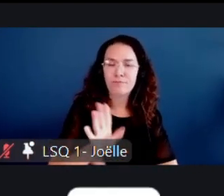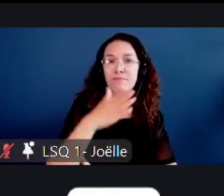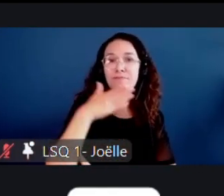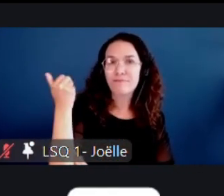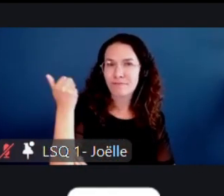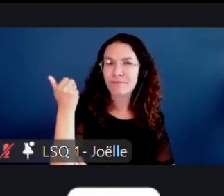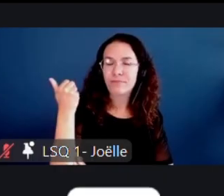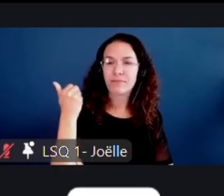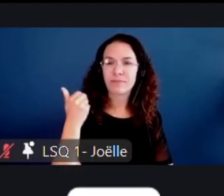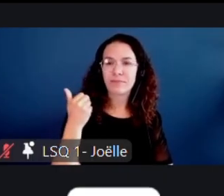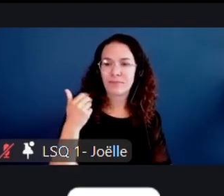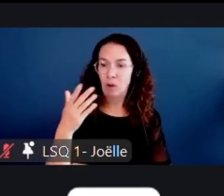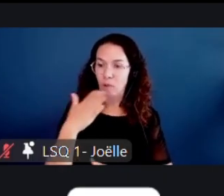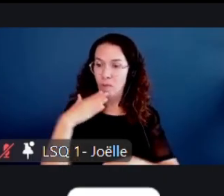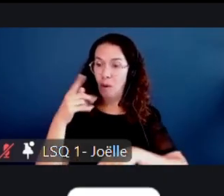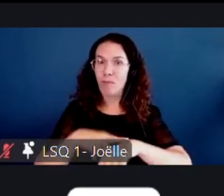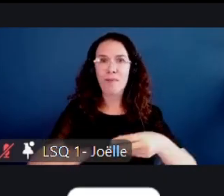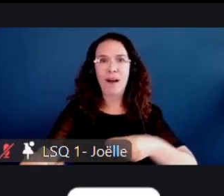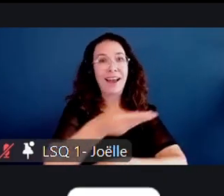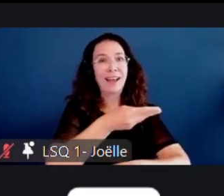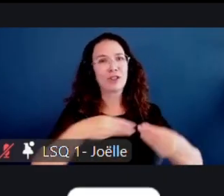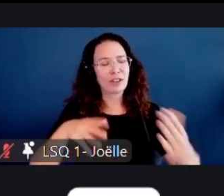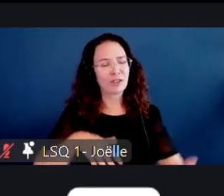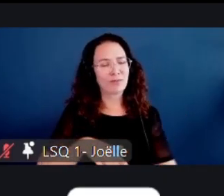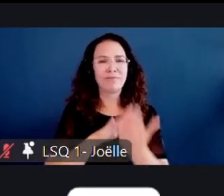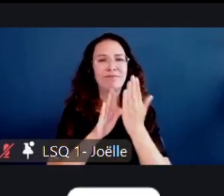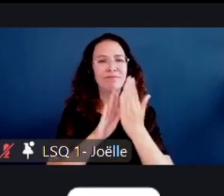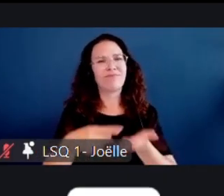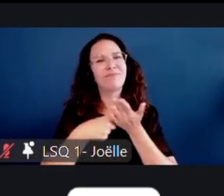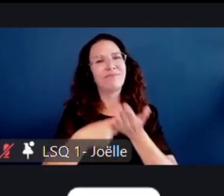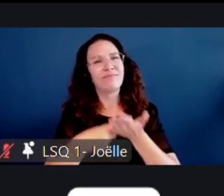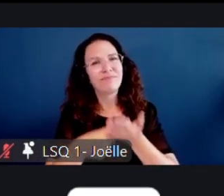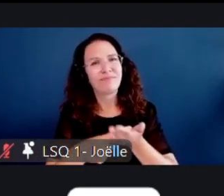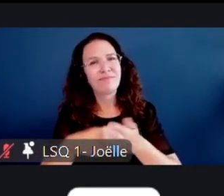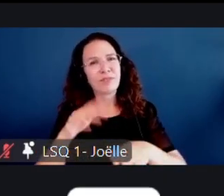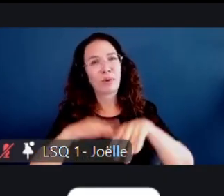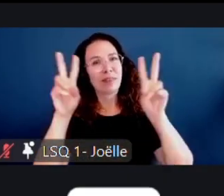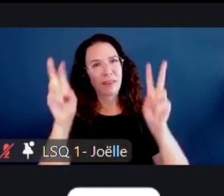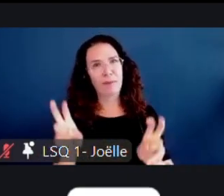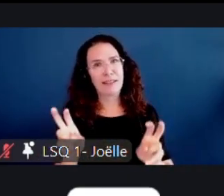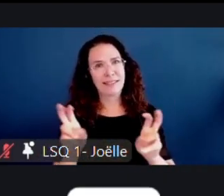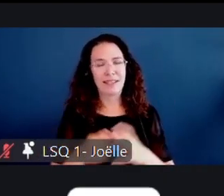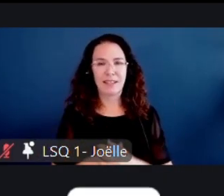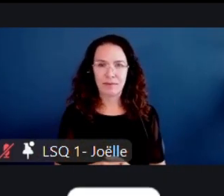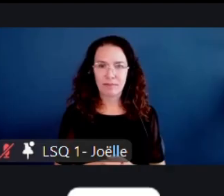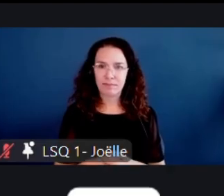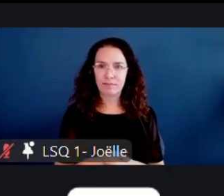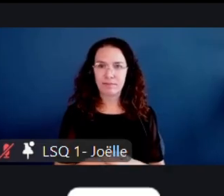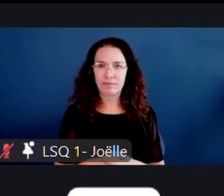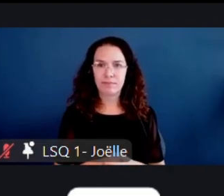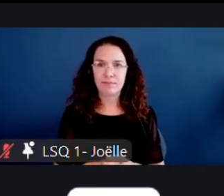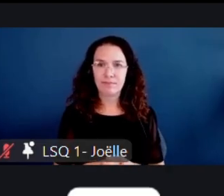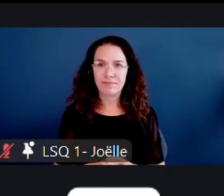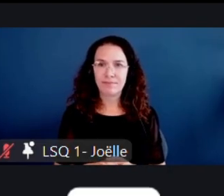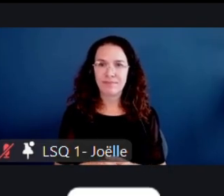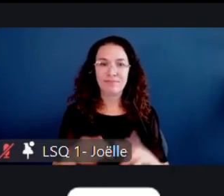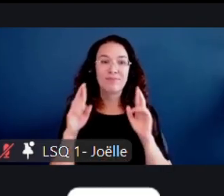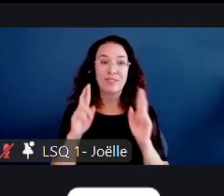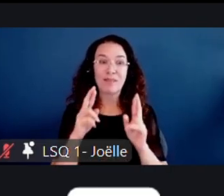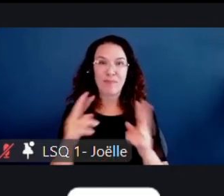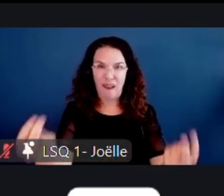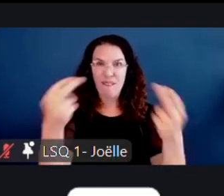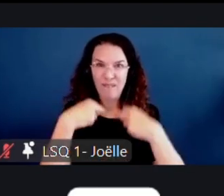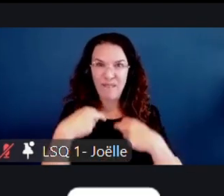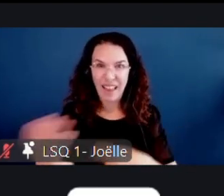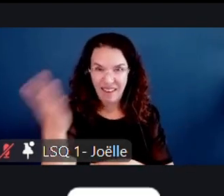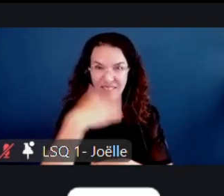sera une occasion d'échange en personne pour discuter des thématiques dont on a discuté aujourd'hui. On espère vous y